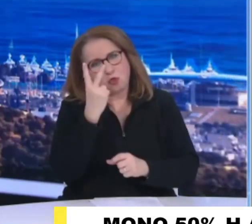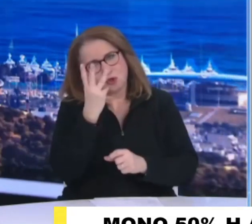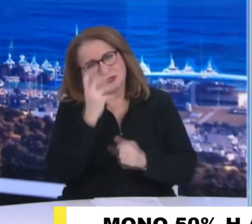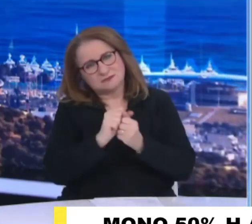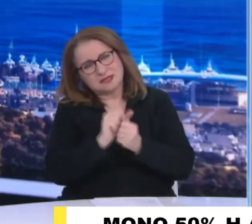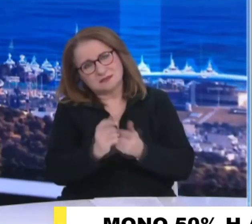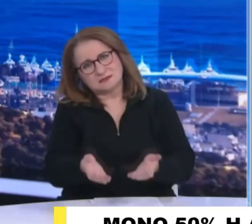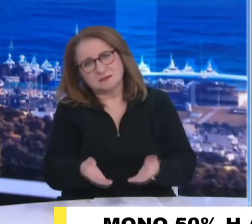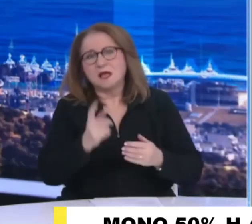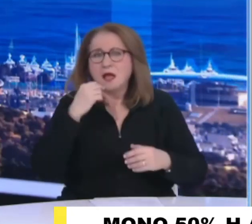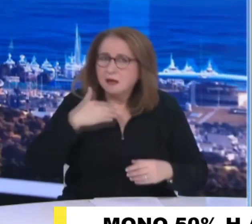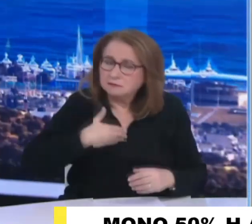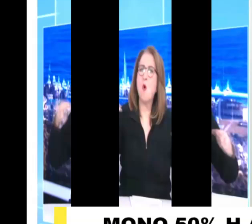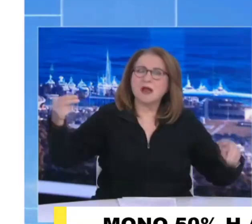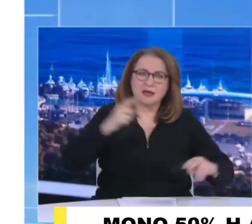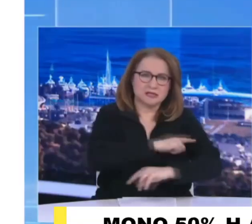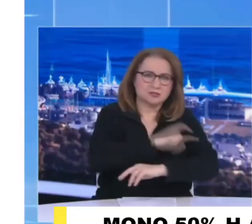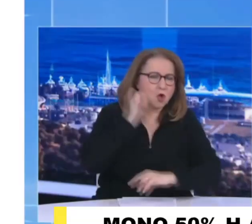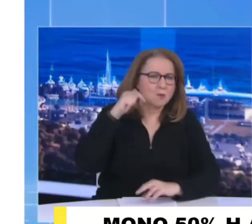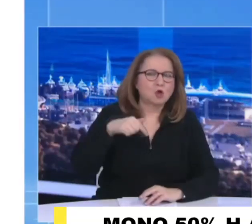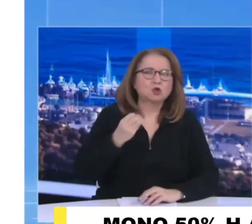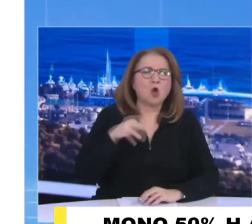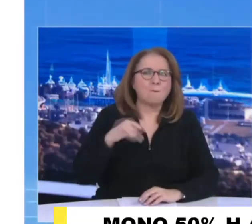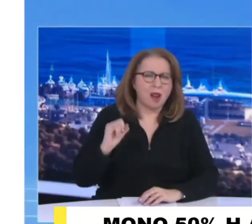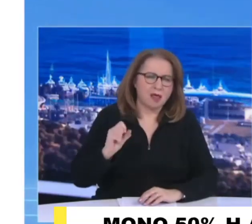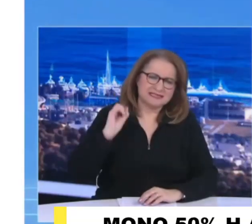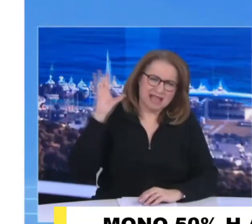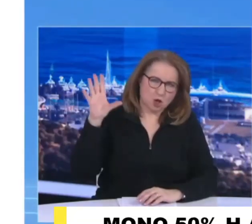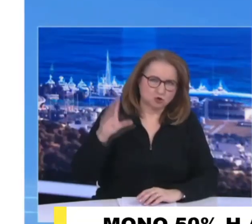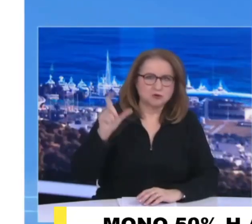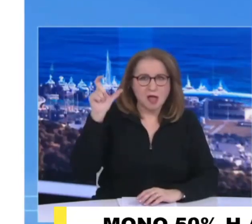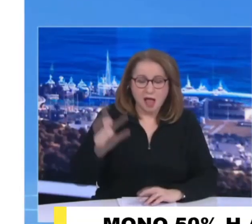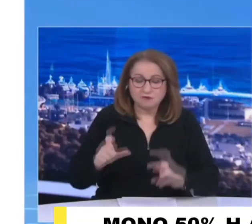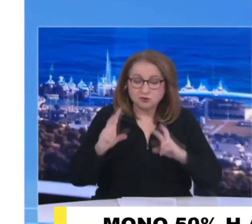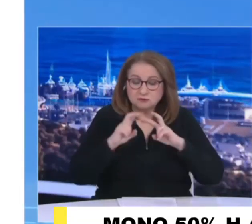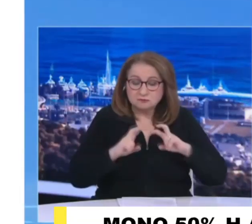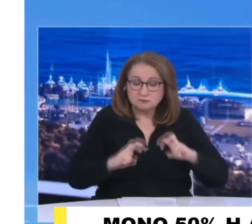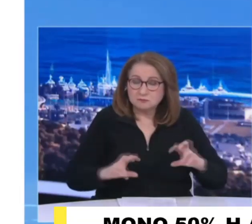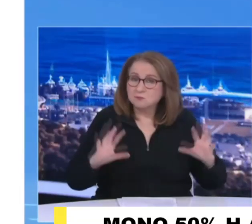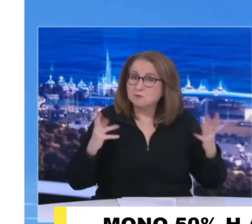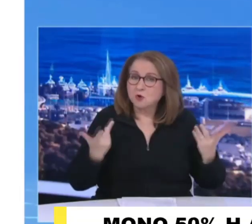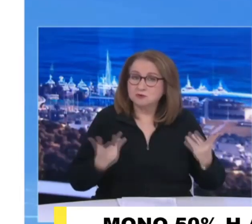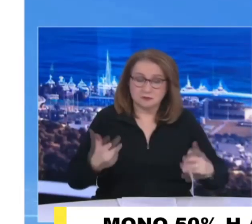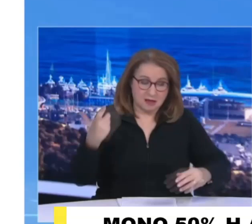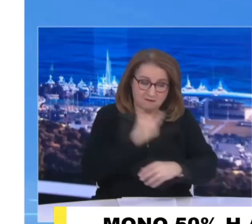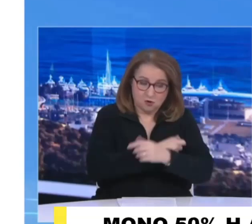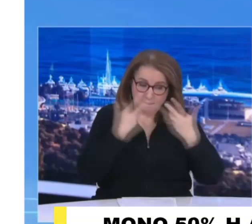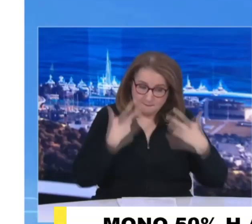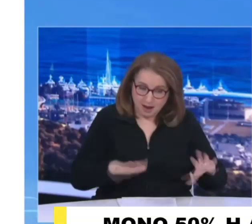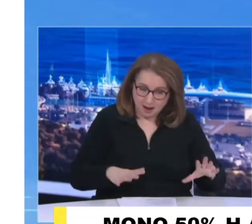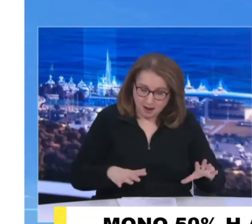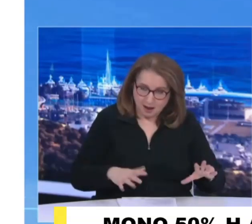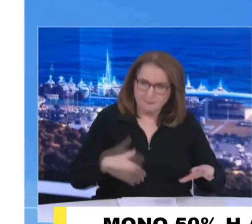και των εισαγωγών στο νοσοκομείο. Η αποτελεσματικότητα της τρίτης δόσης ως προς την μείωση των